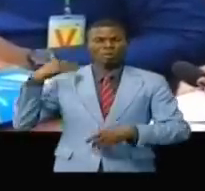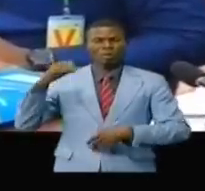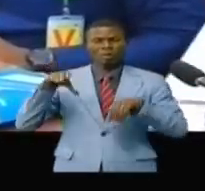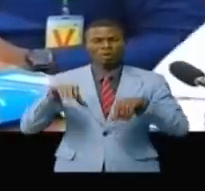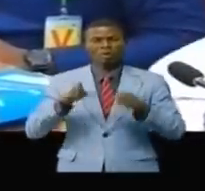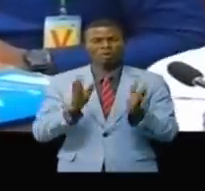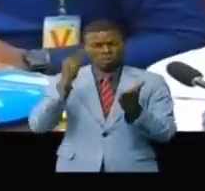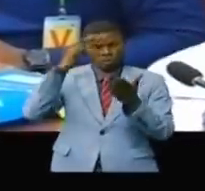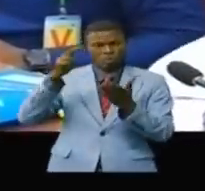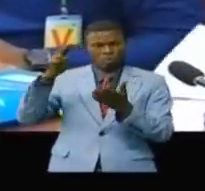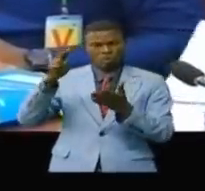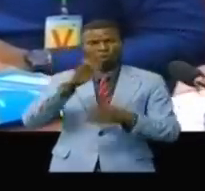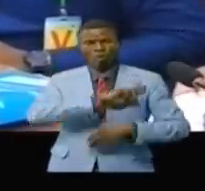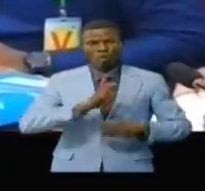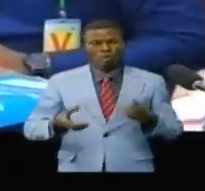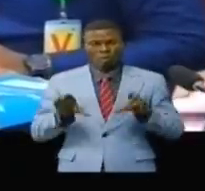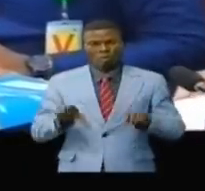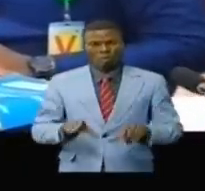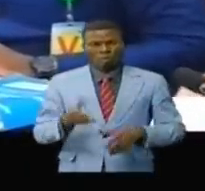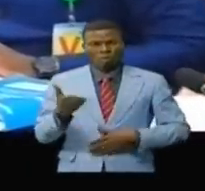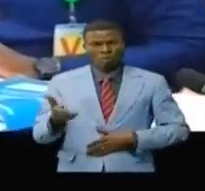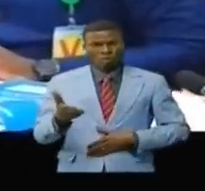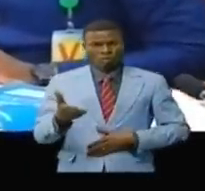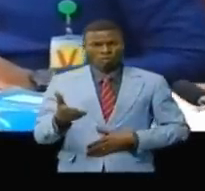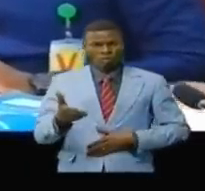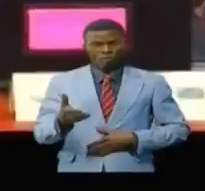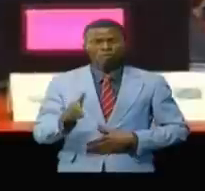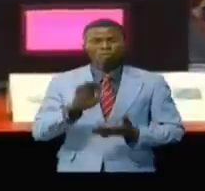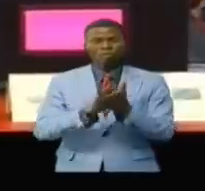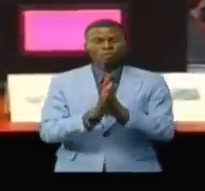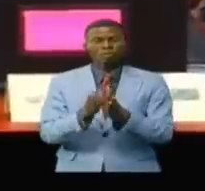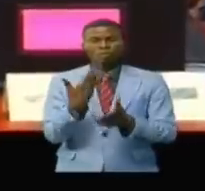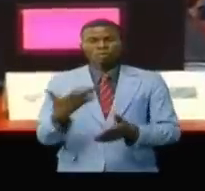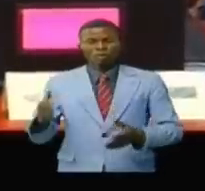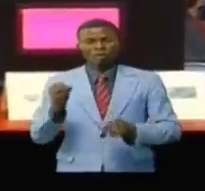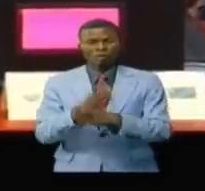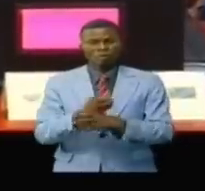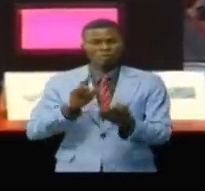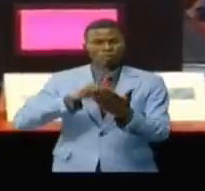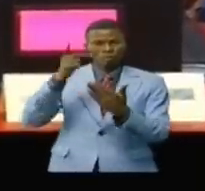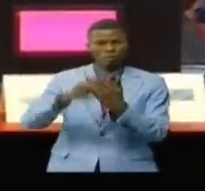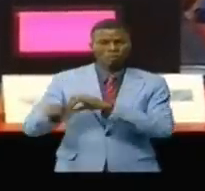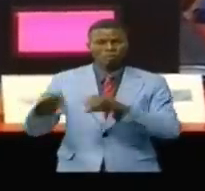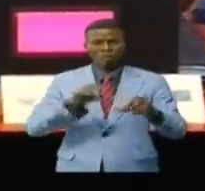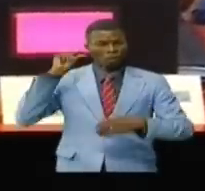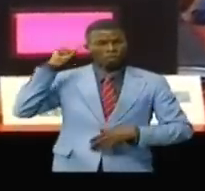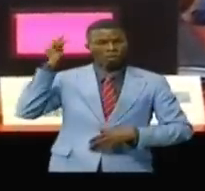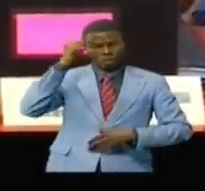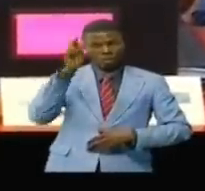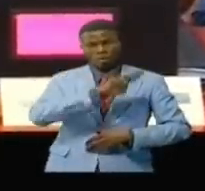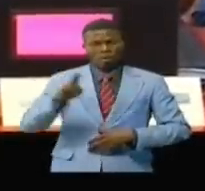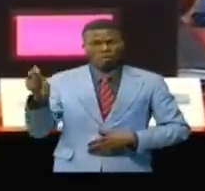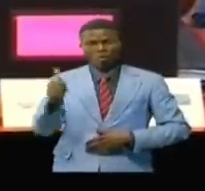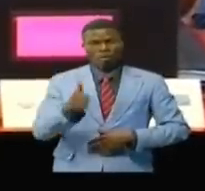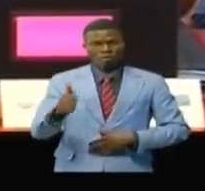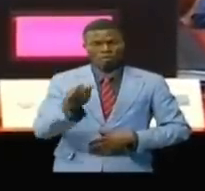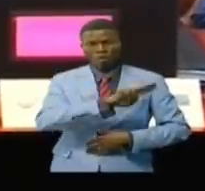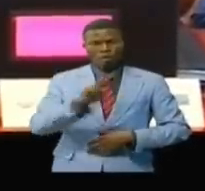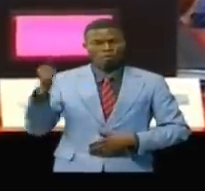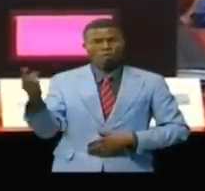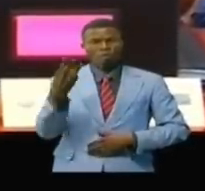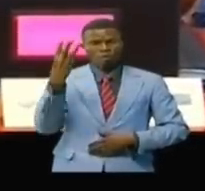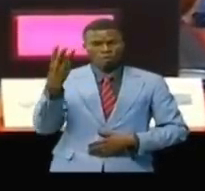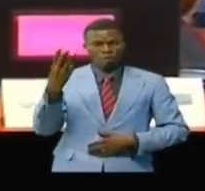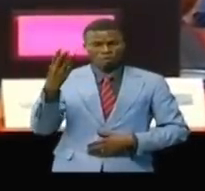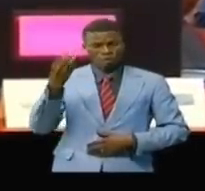d'enseignement supérieur et universitaire. Il matérialise donc le programme d'action du gouvernement 2021-2023